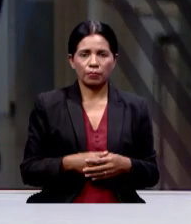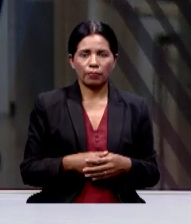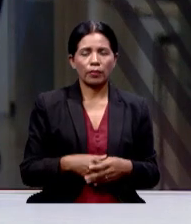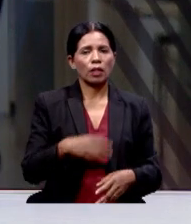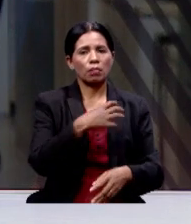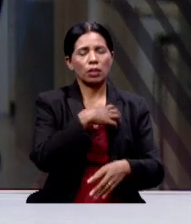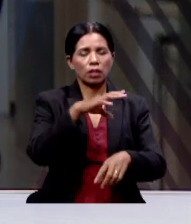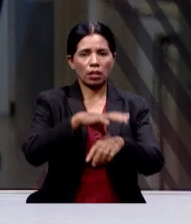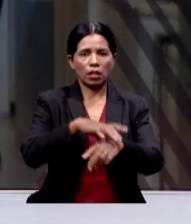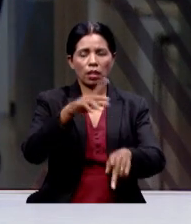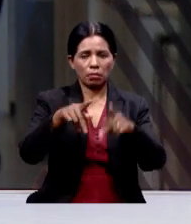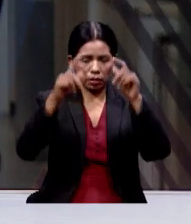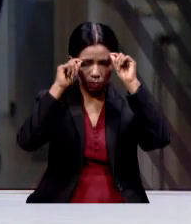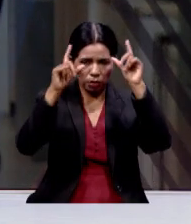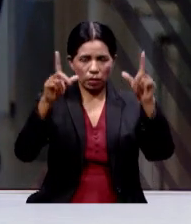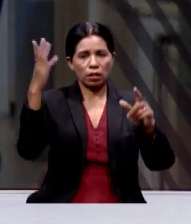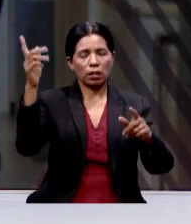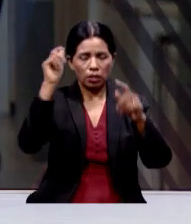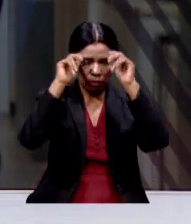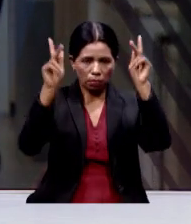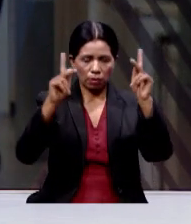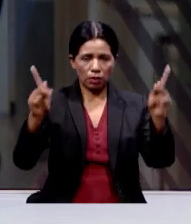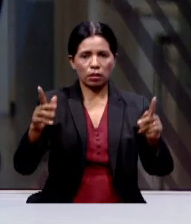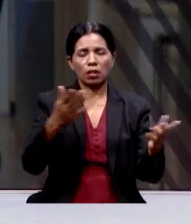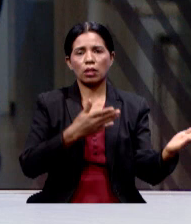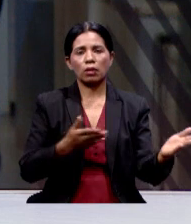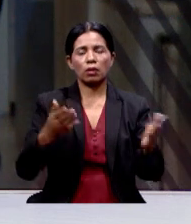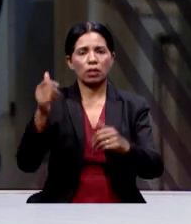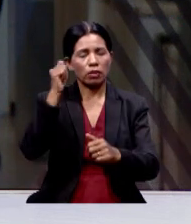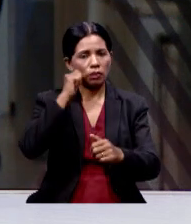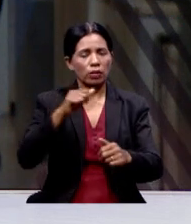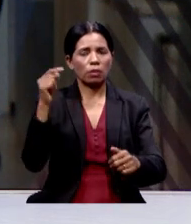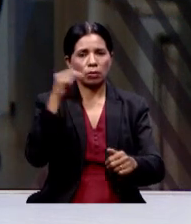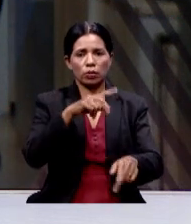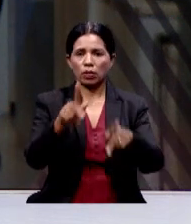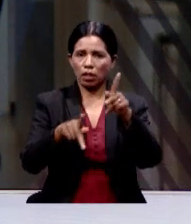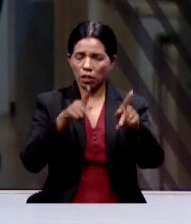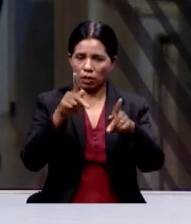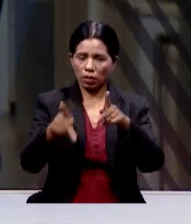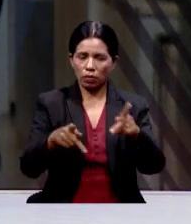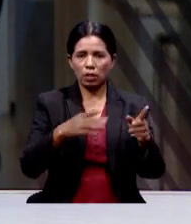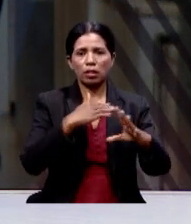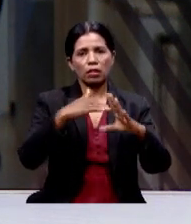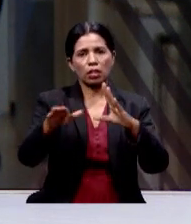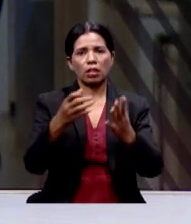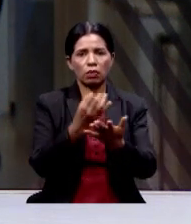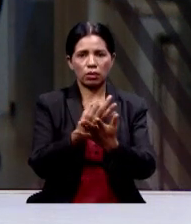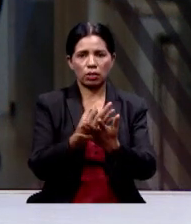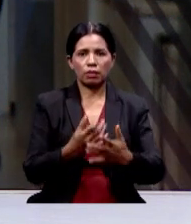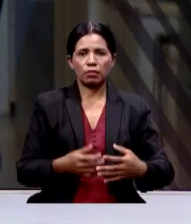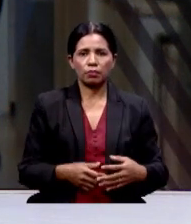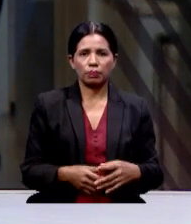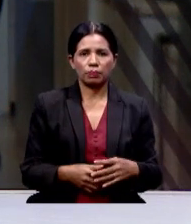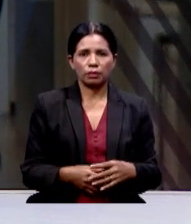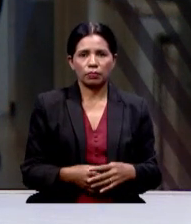Penetele de te in Timor Oneida e Timor Plaza, tamadish kun fie lori feto ha boso kema hodi manda osan.